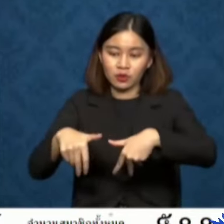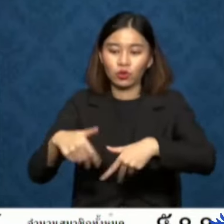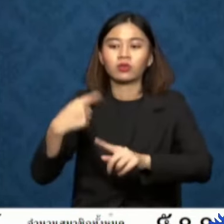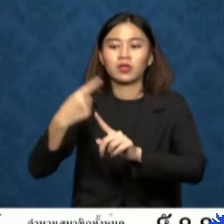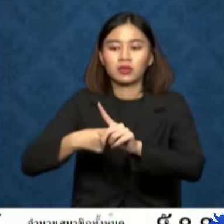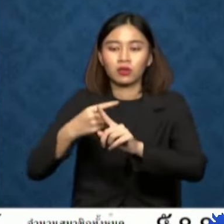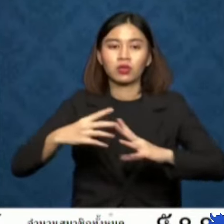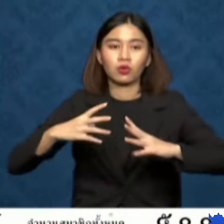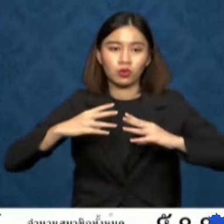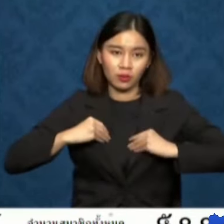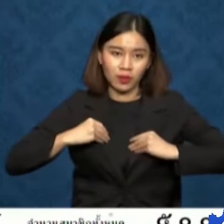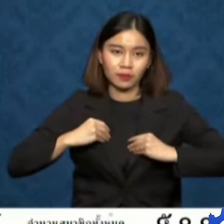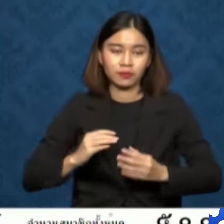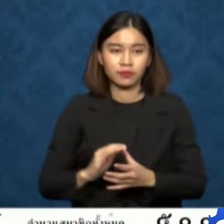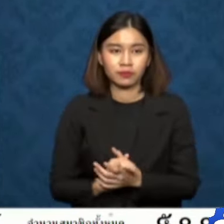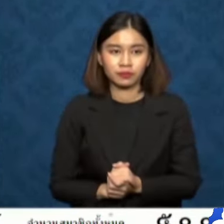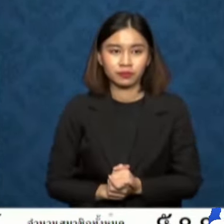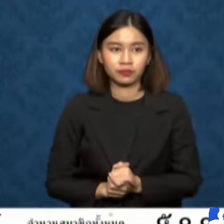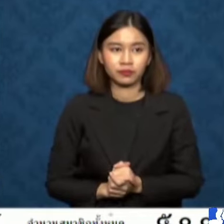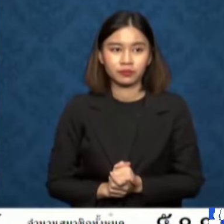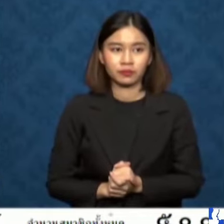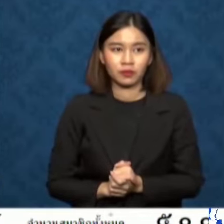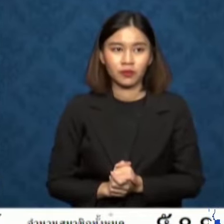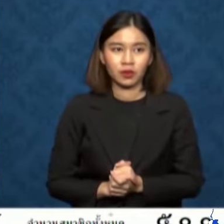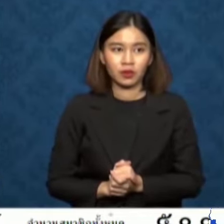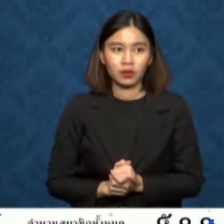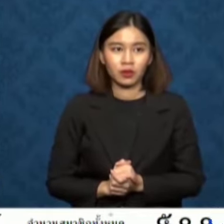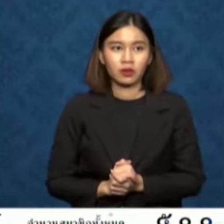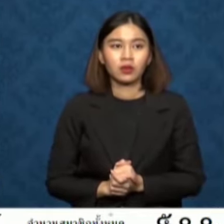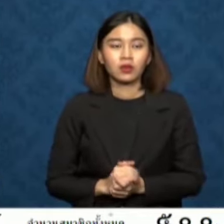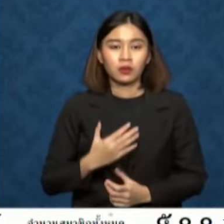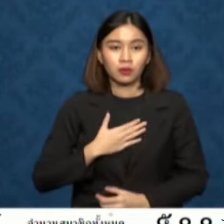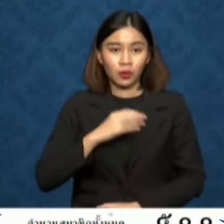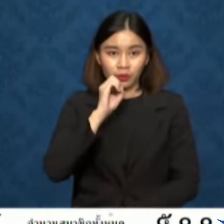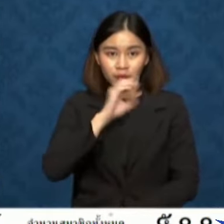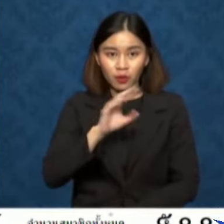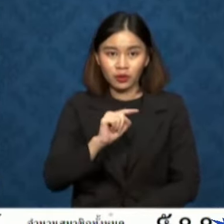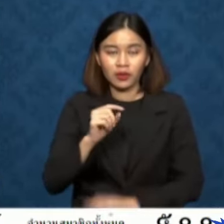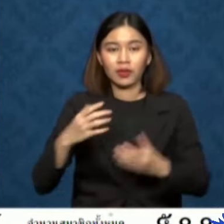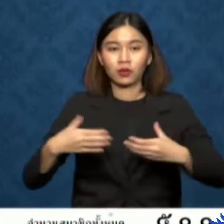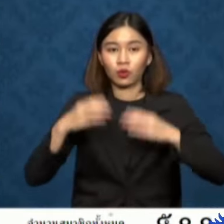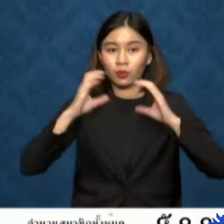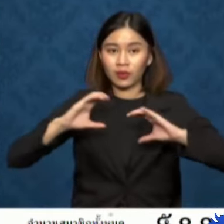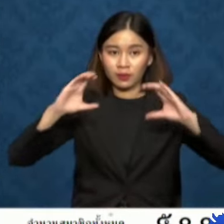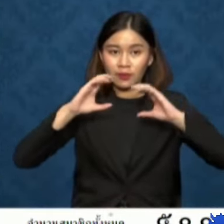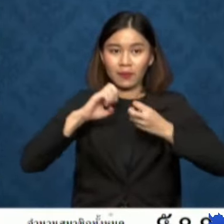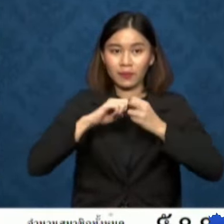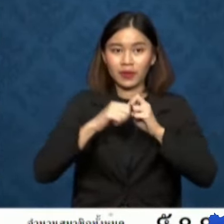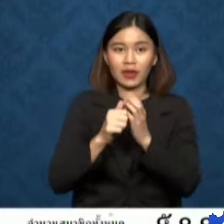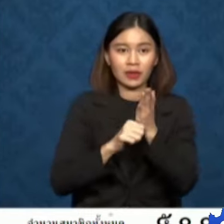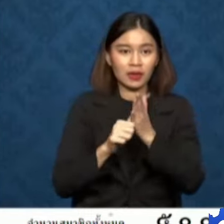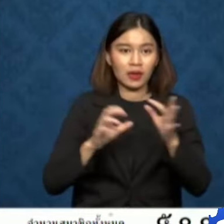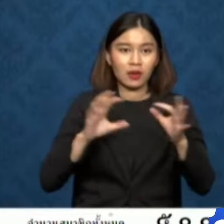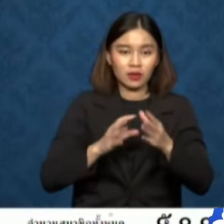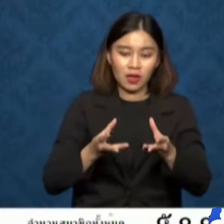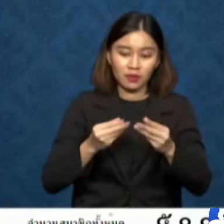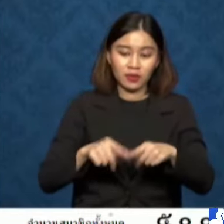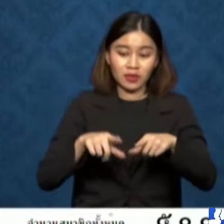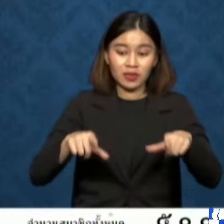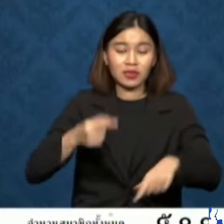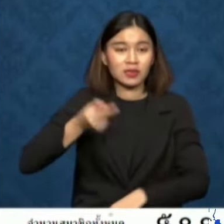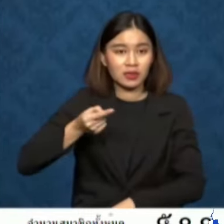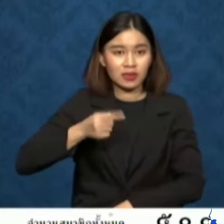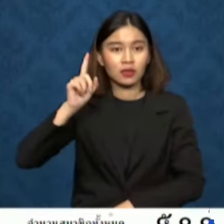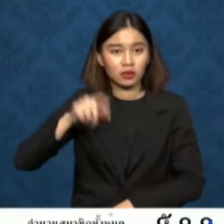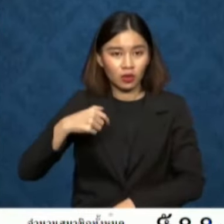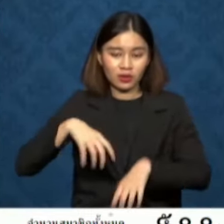ดินที่เขาเชื่อว่าเป็นของตนเองผมยืนยันครับว่าถ้ารัฐบาลนี้คิดที่จะแก้ไขปัญหาเรื่องที่ดินอย่างจริงจังจะ